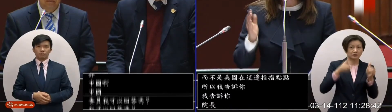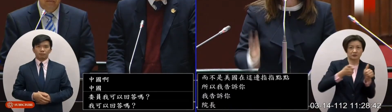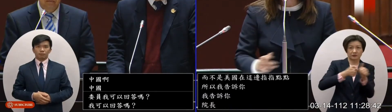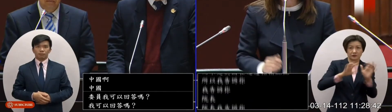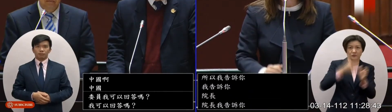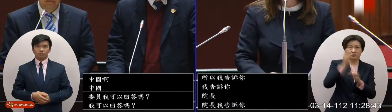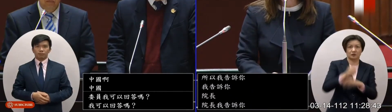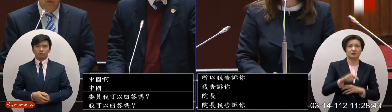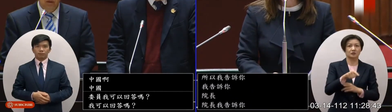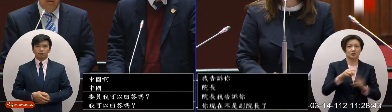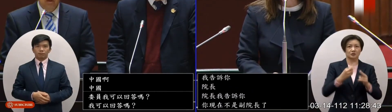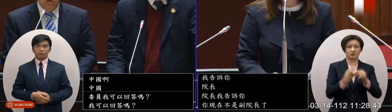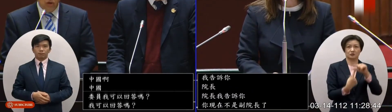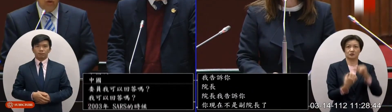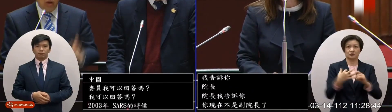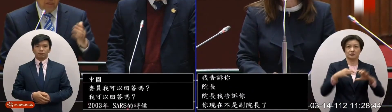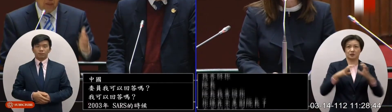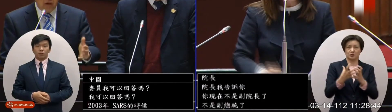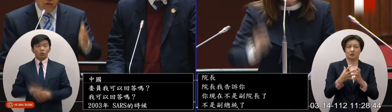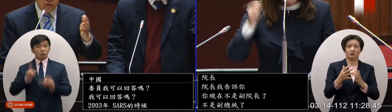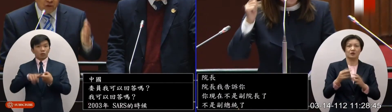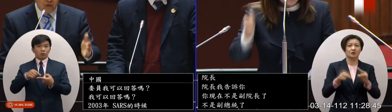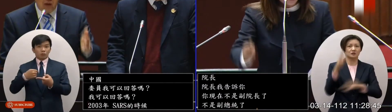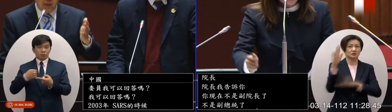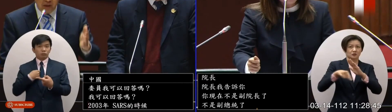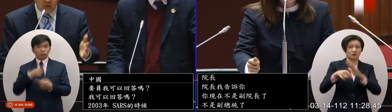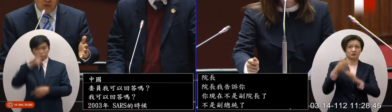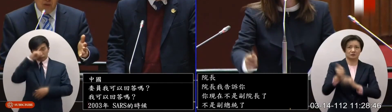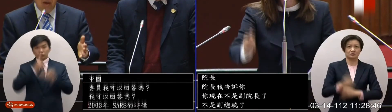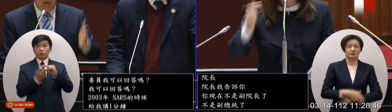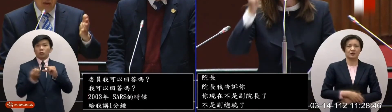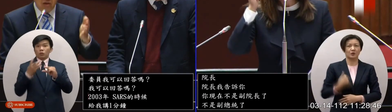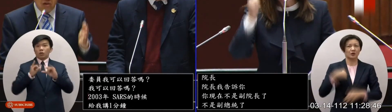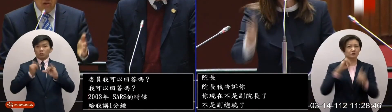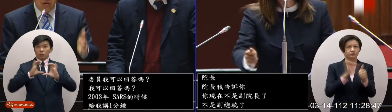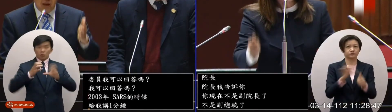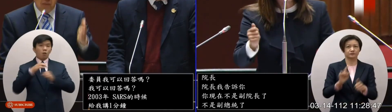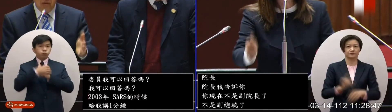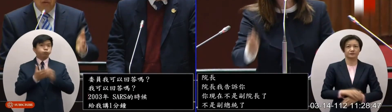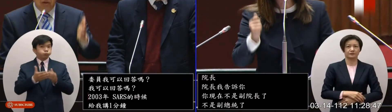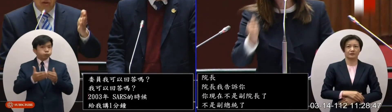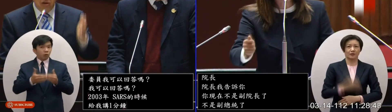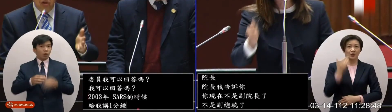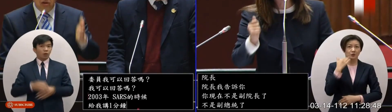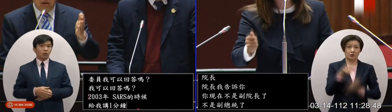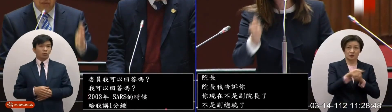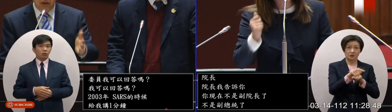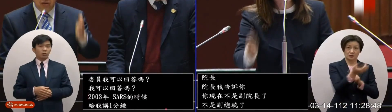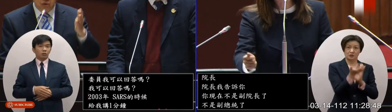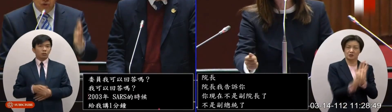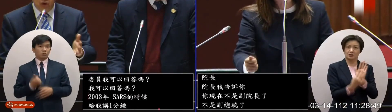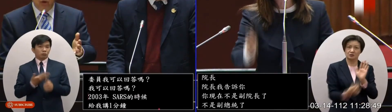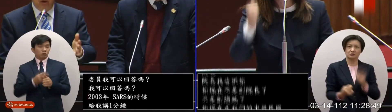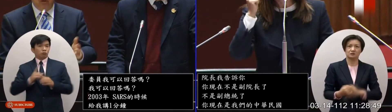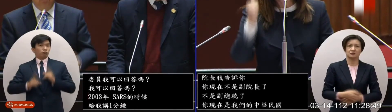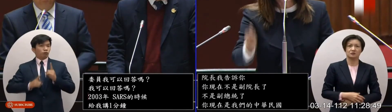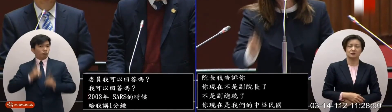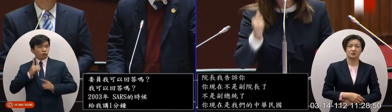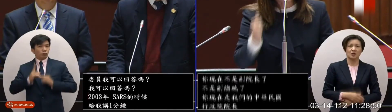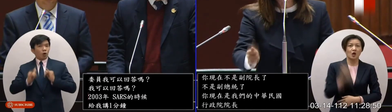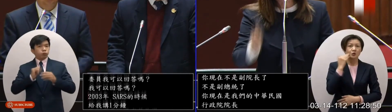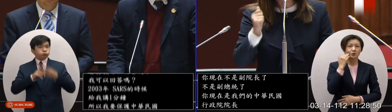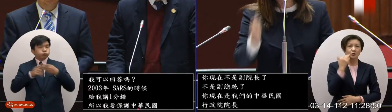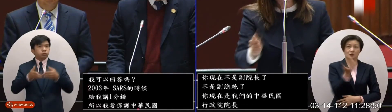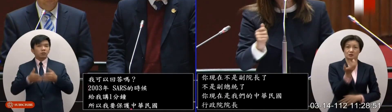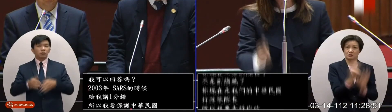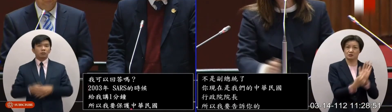你现在是我们中华民国的行政院长。 所以我要保护中华民国。 所以我要告诉你的，如果按照你刚刚这样子的讲法，如果